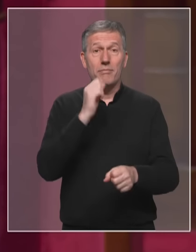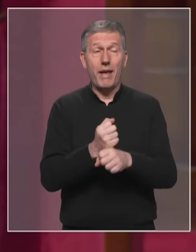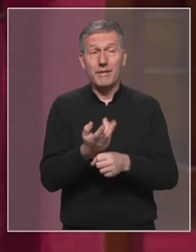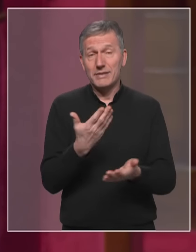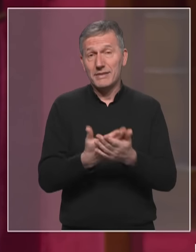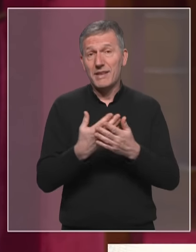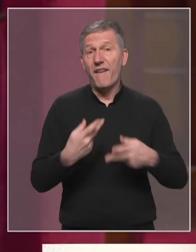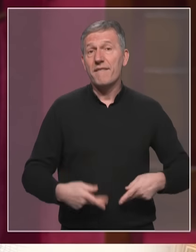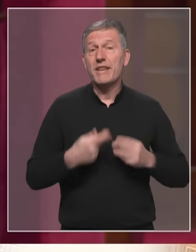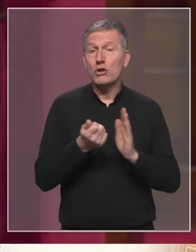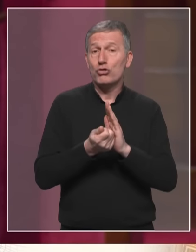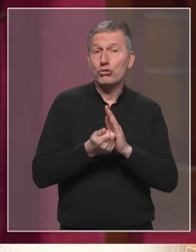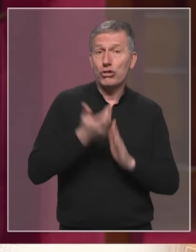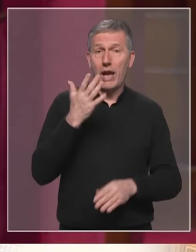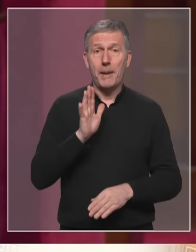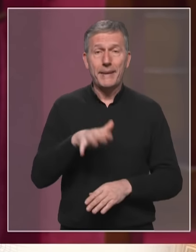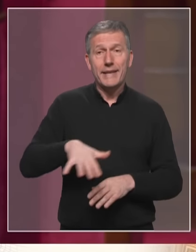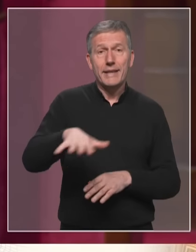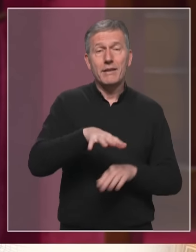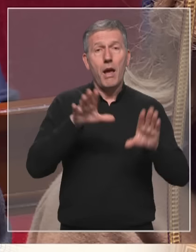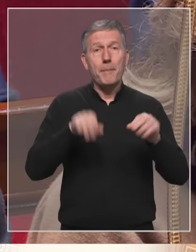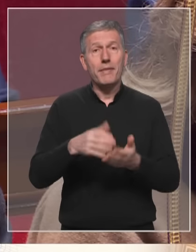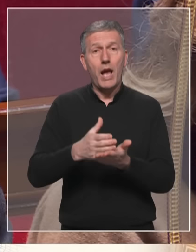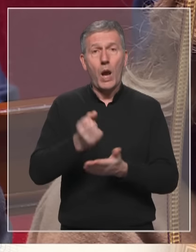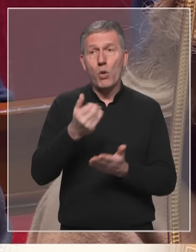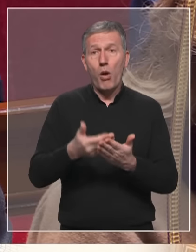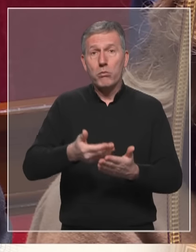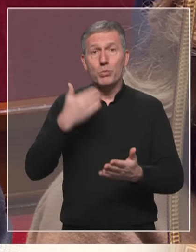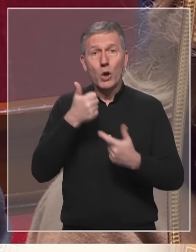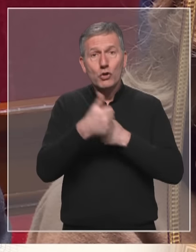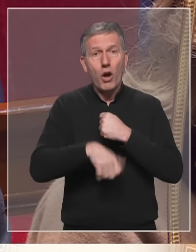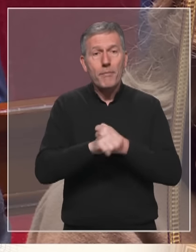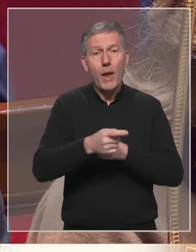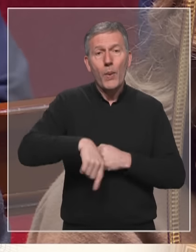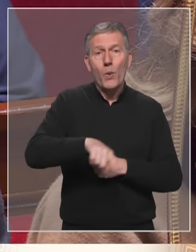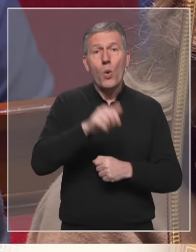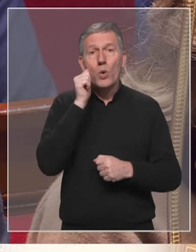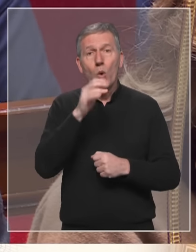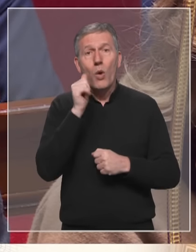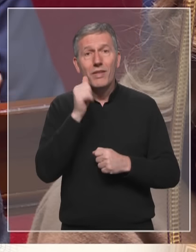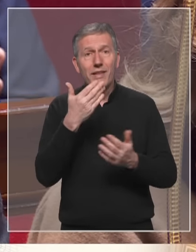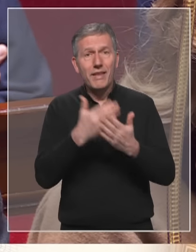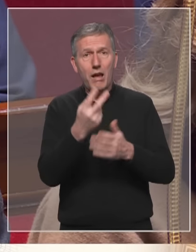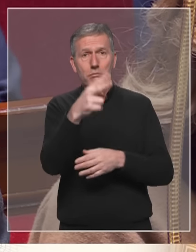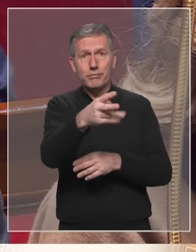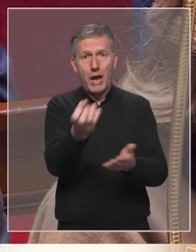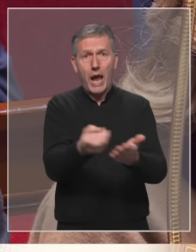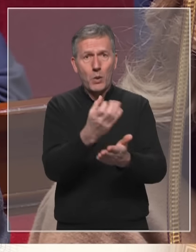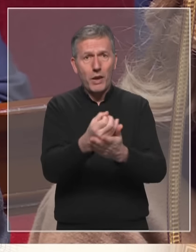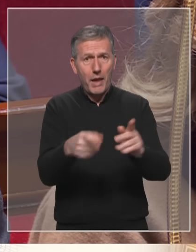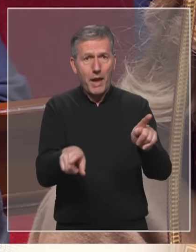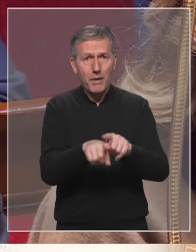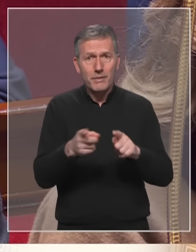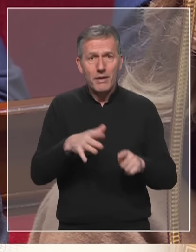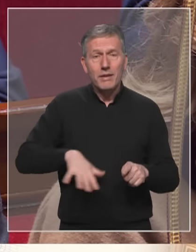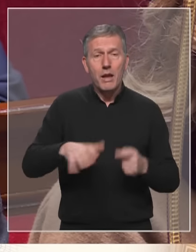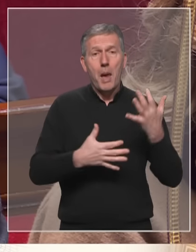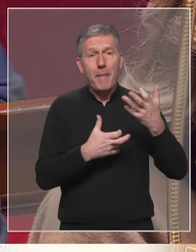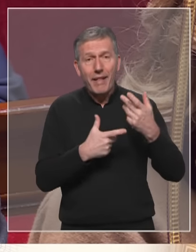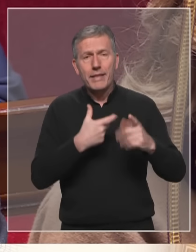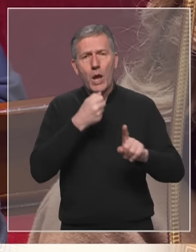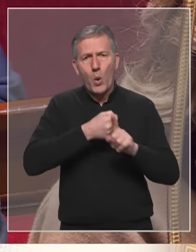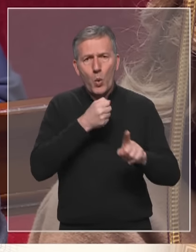monsieur le ministre, c'est ça la vie des Réunionnais. Depuis quelques semaines, notre quotidien est devenu votre actualité. La lutte entamée par les Martiniquais vous a forcé à